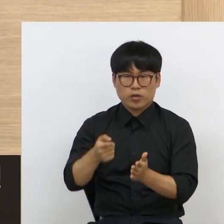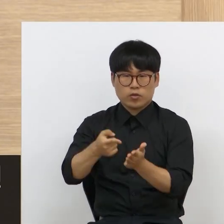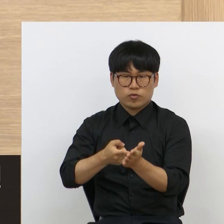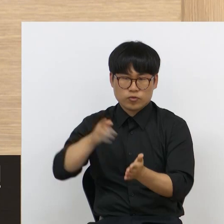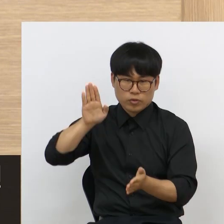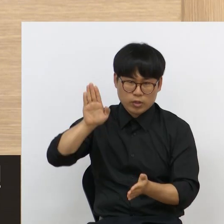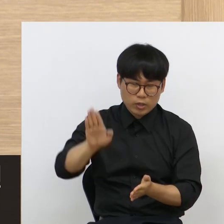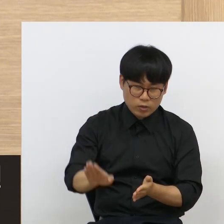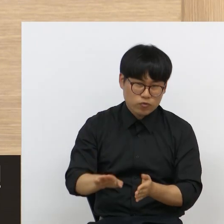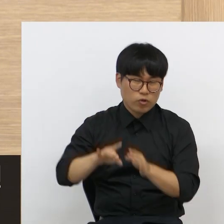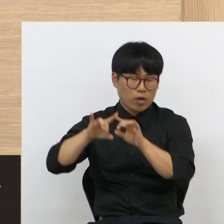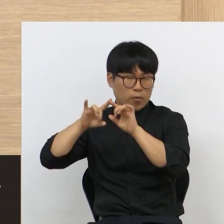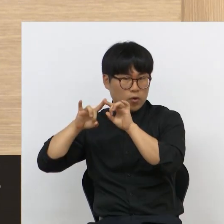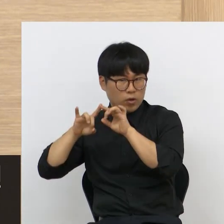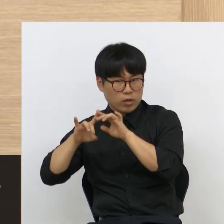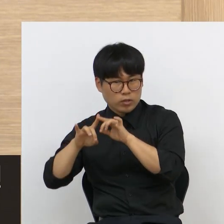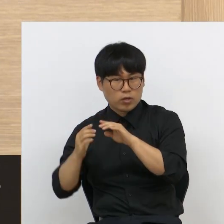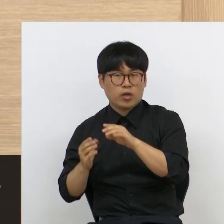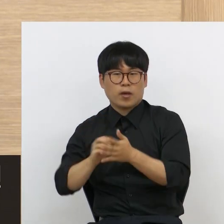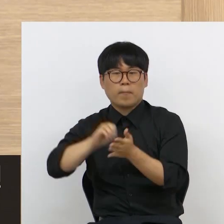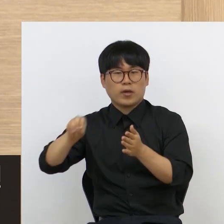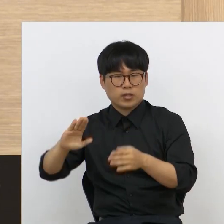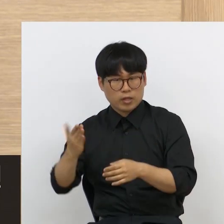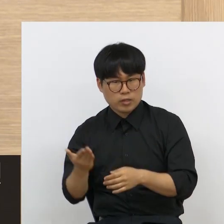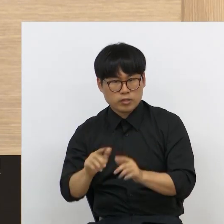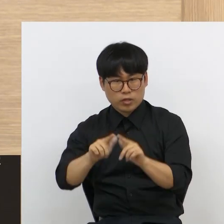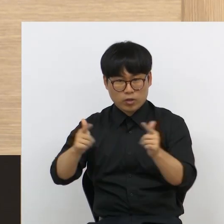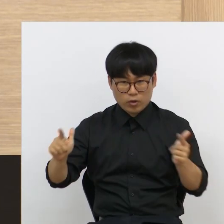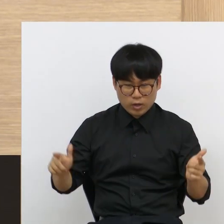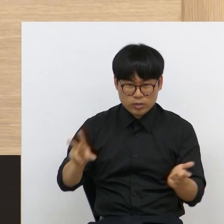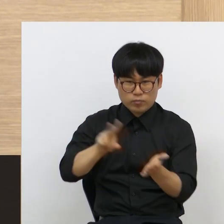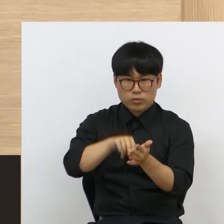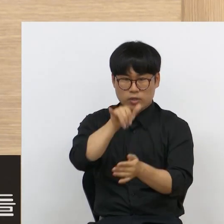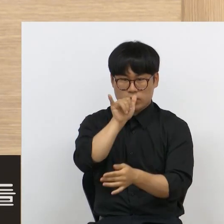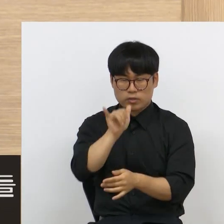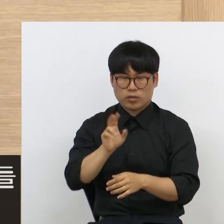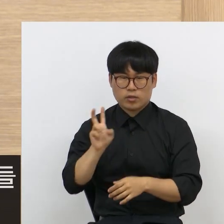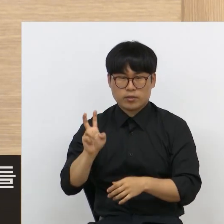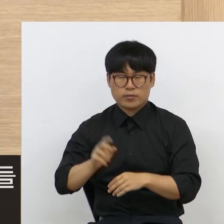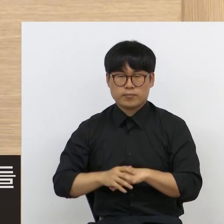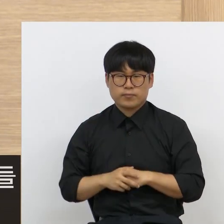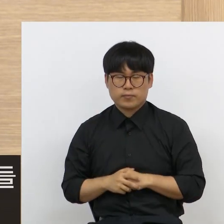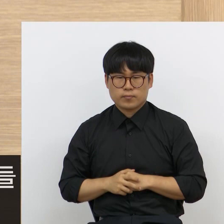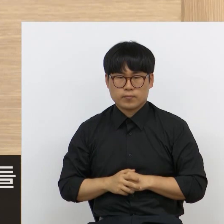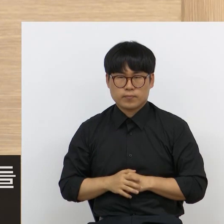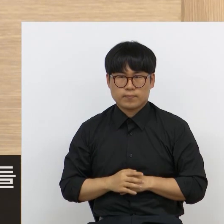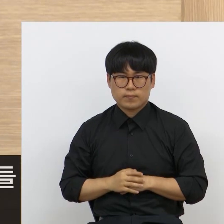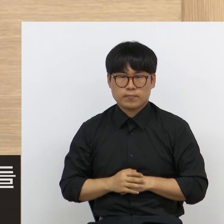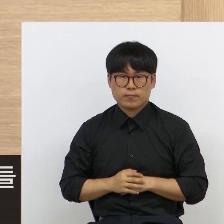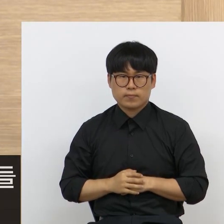이후에 뭐 전극이 빠져나왔다든지 이런 것들의 요인들이 있을 수 있겠죠.